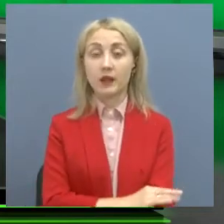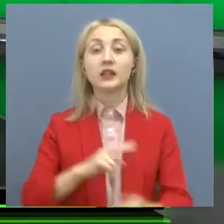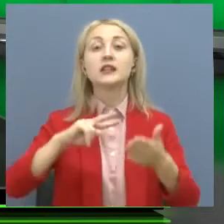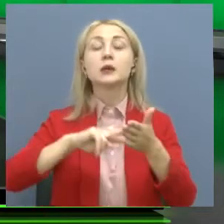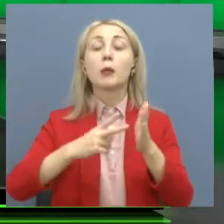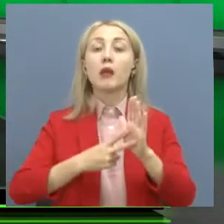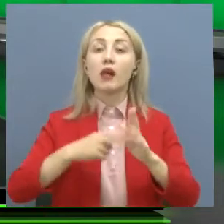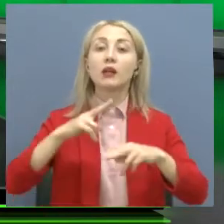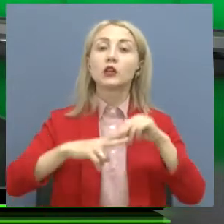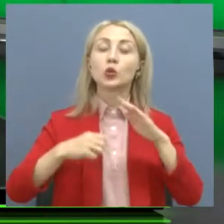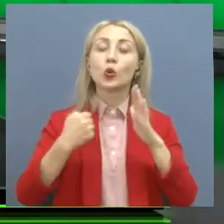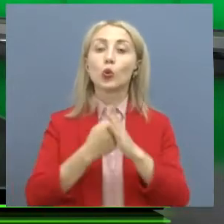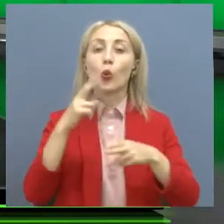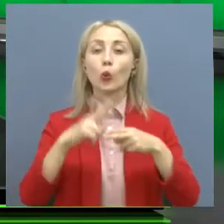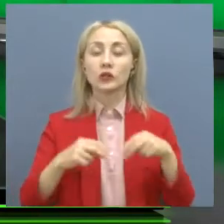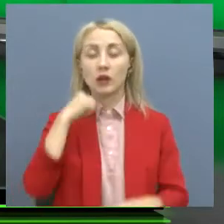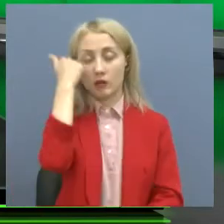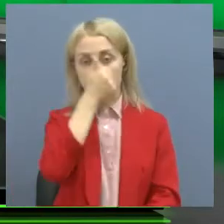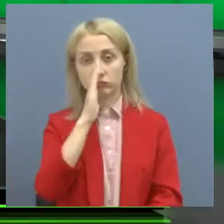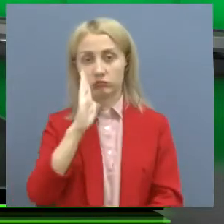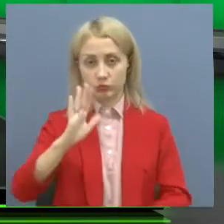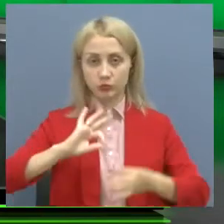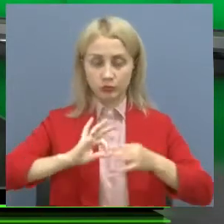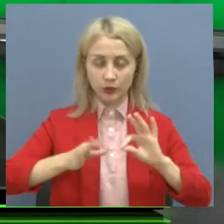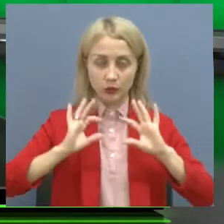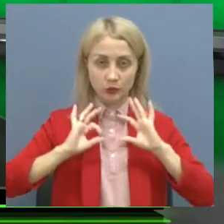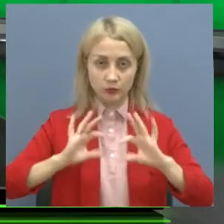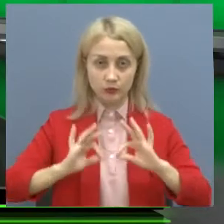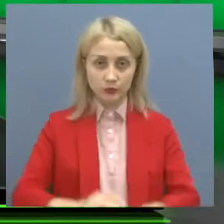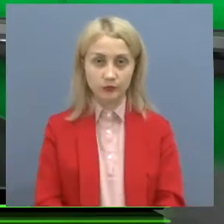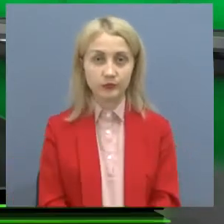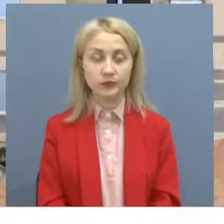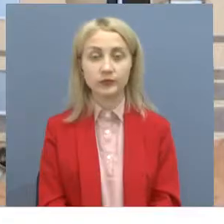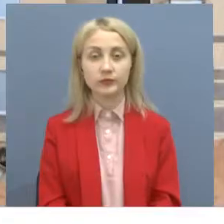адам баспаналы болады? Өңірдегі құрылыс жоспары жайында алдағы бейне материалда.